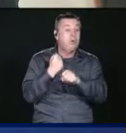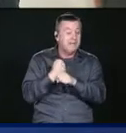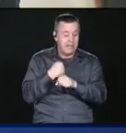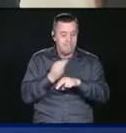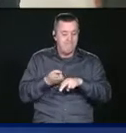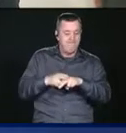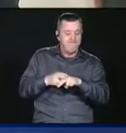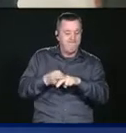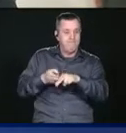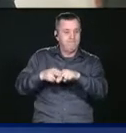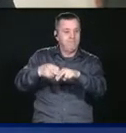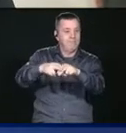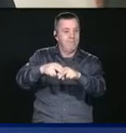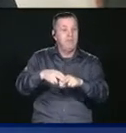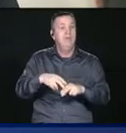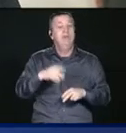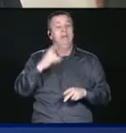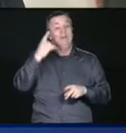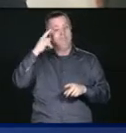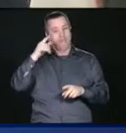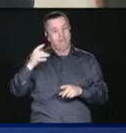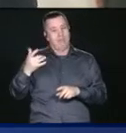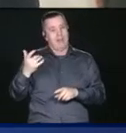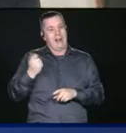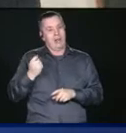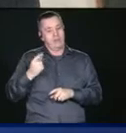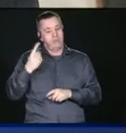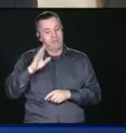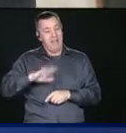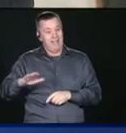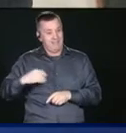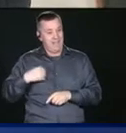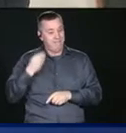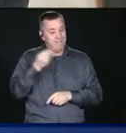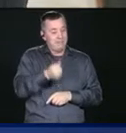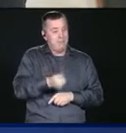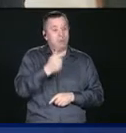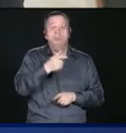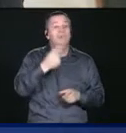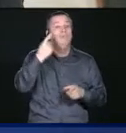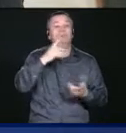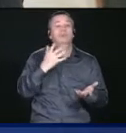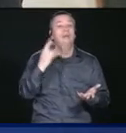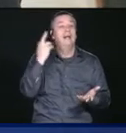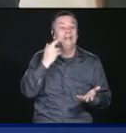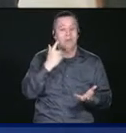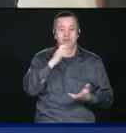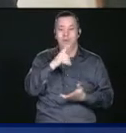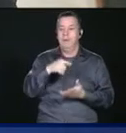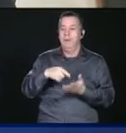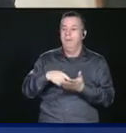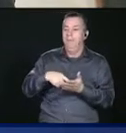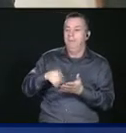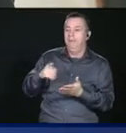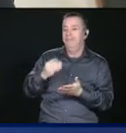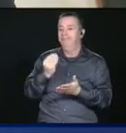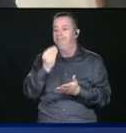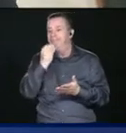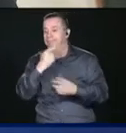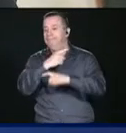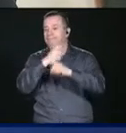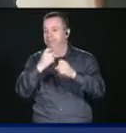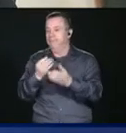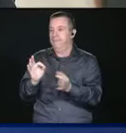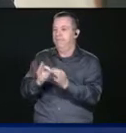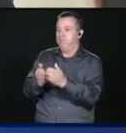à compenser l'augmentation du coût de la vie. Nous allons faire encore la même chose cette année. Alors que le prix de l'épicerie, les avantages vont aussi